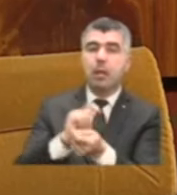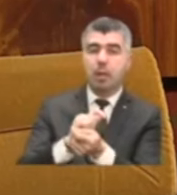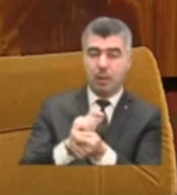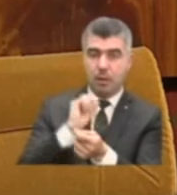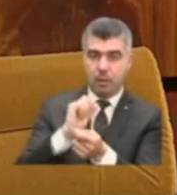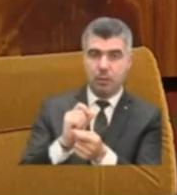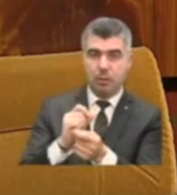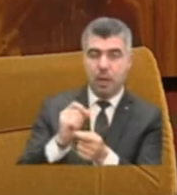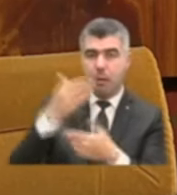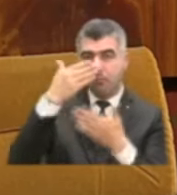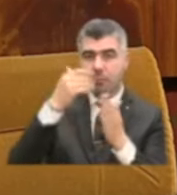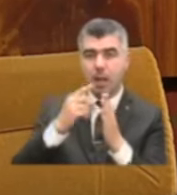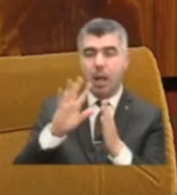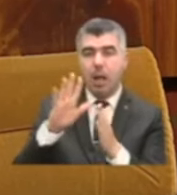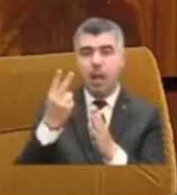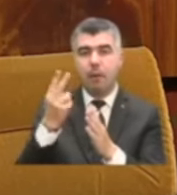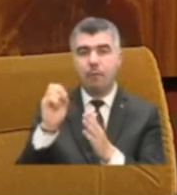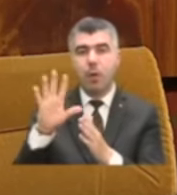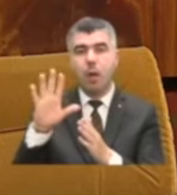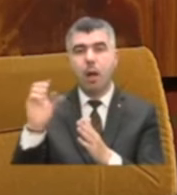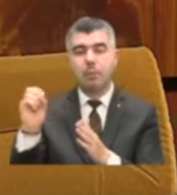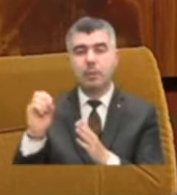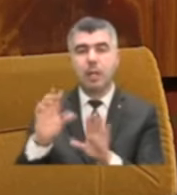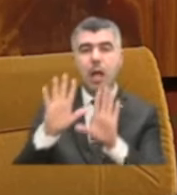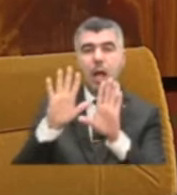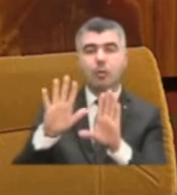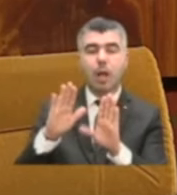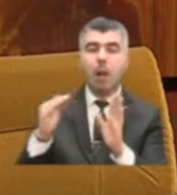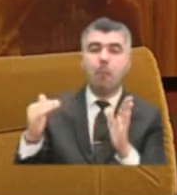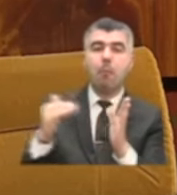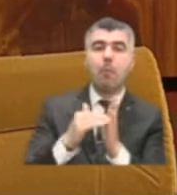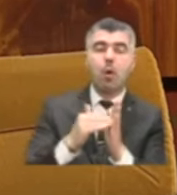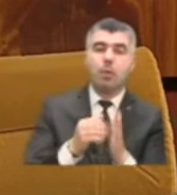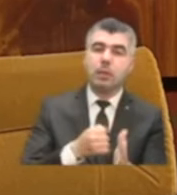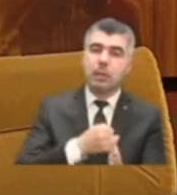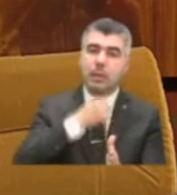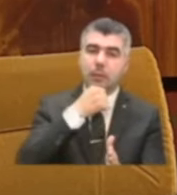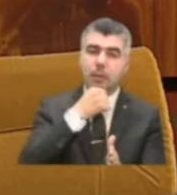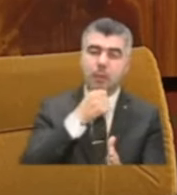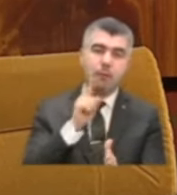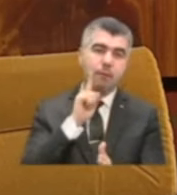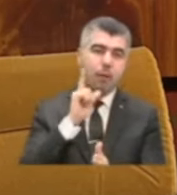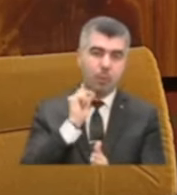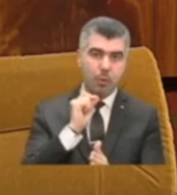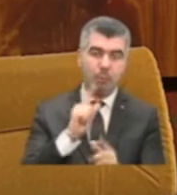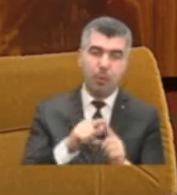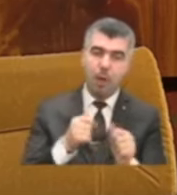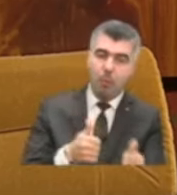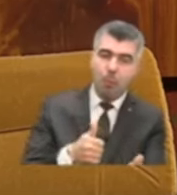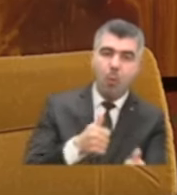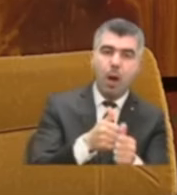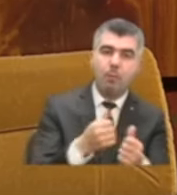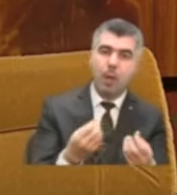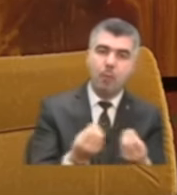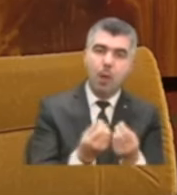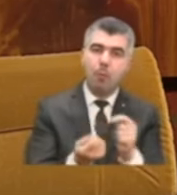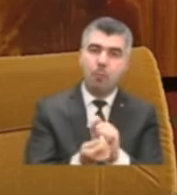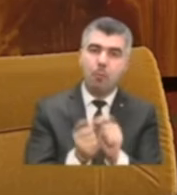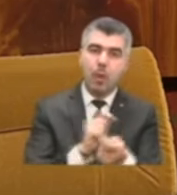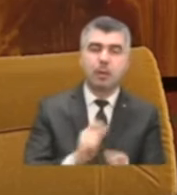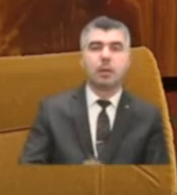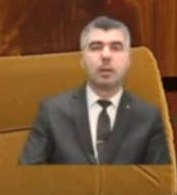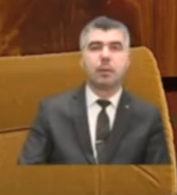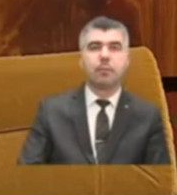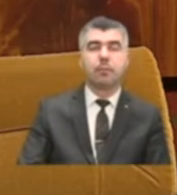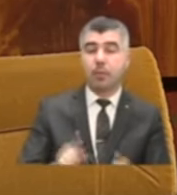وهيتقلب، وفي 2050 هرجعوا ازيد من 10 مليون مسن ومسنه، وهادشي كيخلينا اننا نفكروا اننا نواكبوا هذا التحول. كذلك السيده الوزيره، في